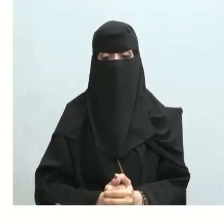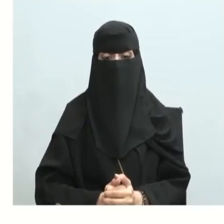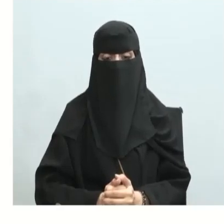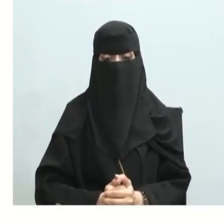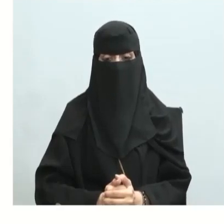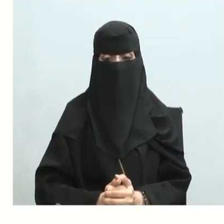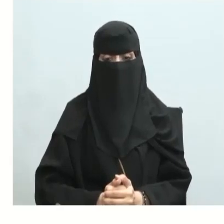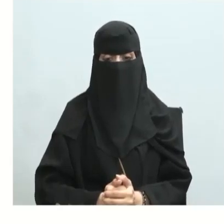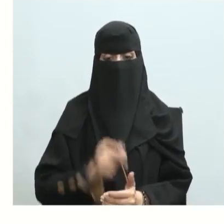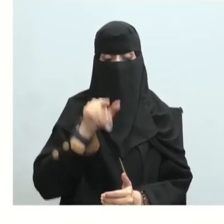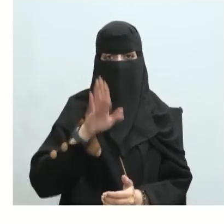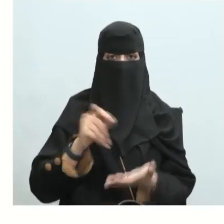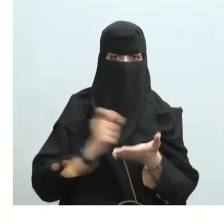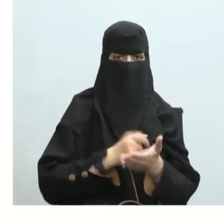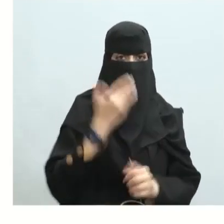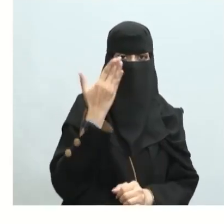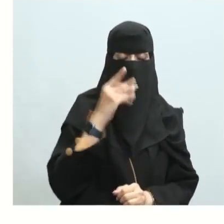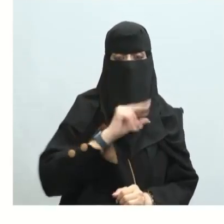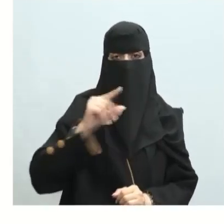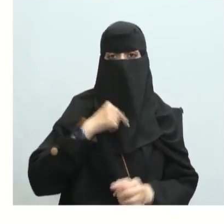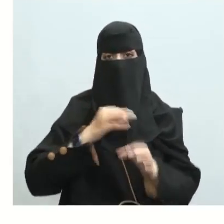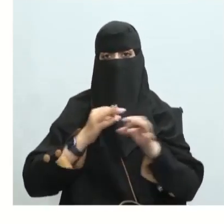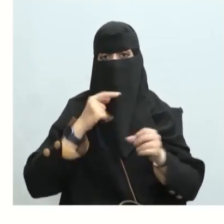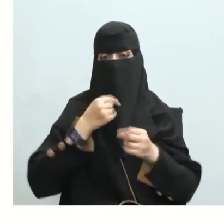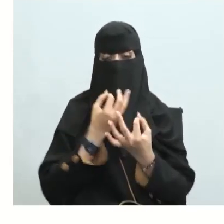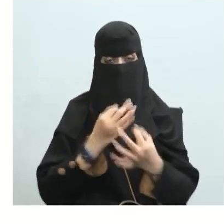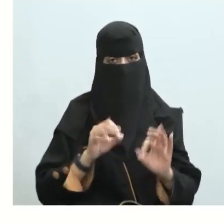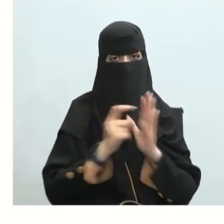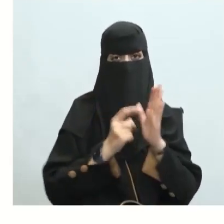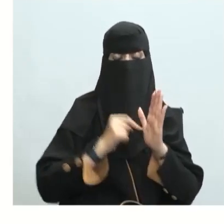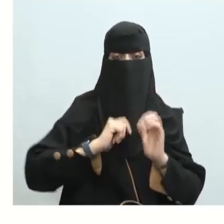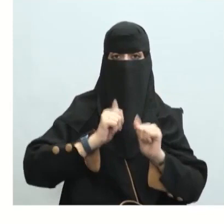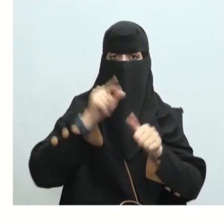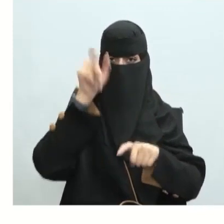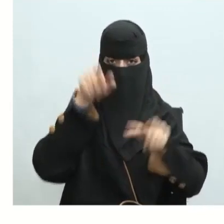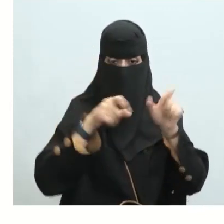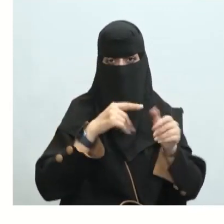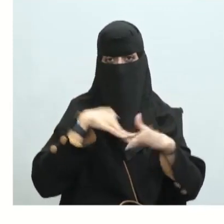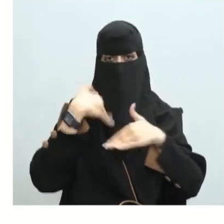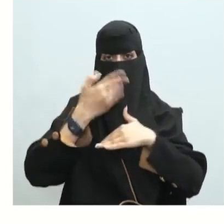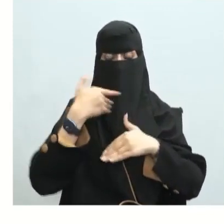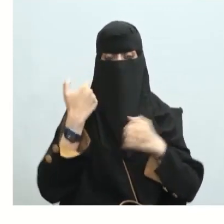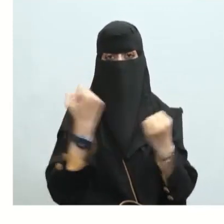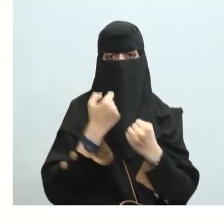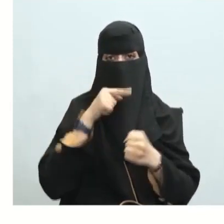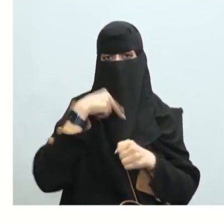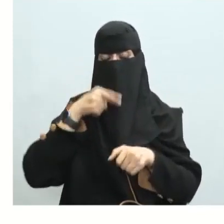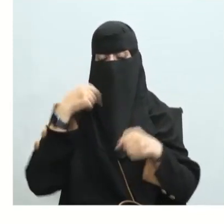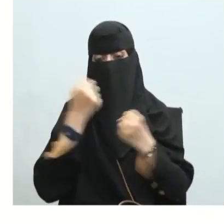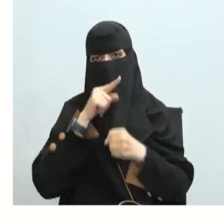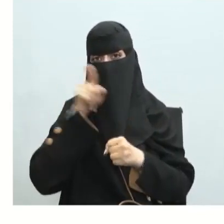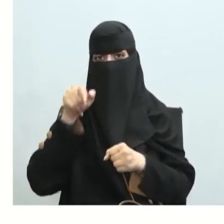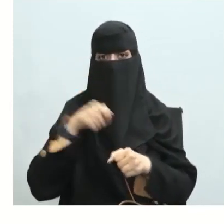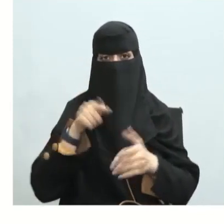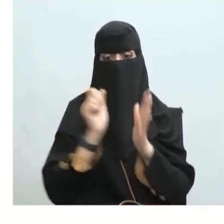جميل هنا اكتب خطبتك كما خططت لها مستوفي العناصر بامكانك تكتب زملاءك كذاك تكتب ثم تدرب على القايه ثم اسمعها زملائك